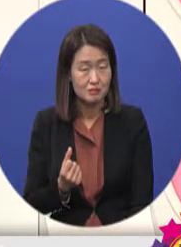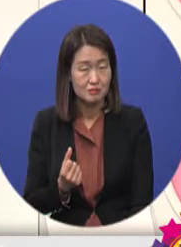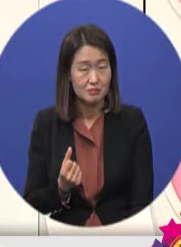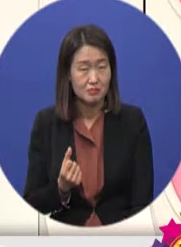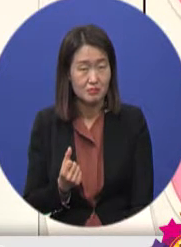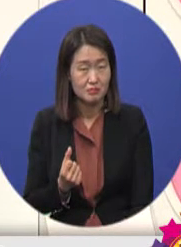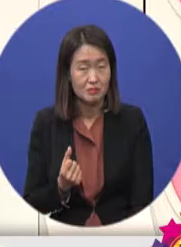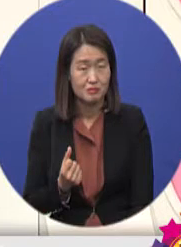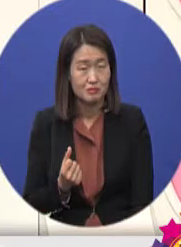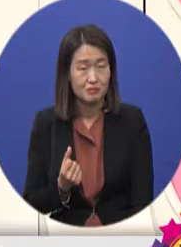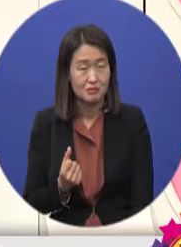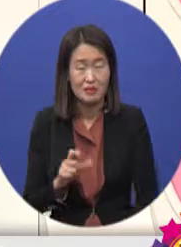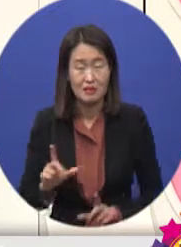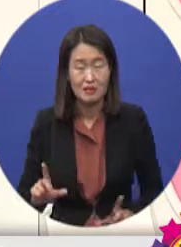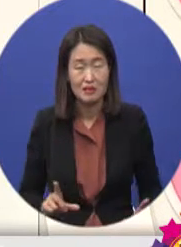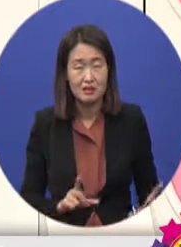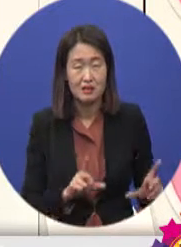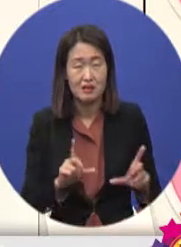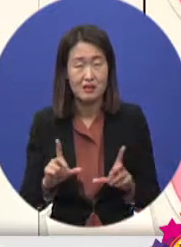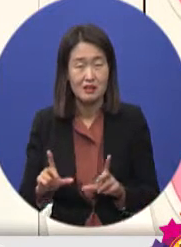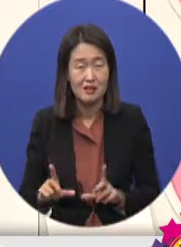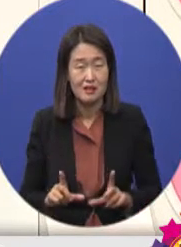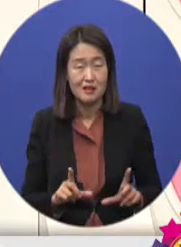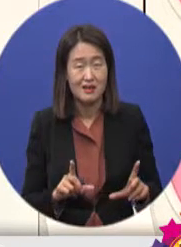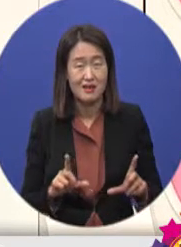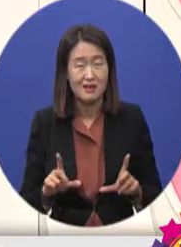좀 사는 게 활기가 좀 많이